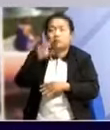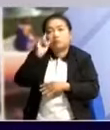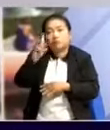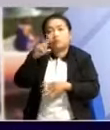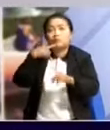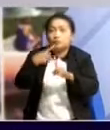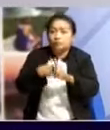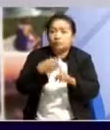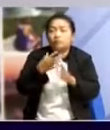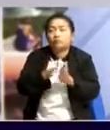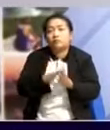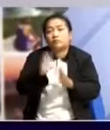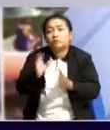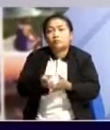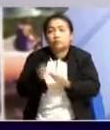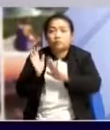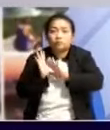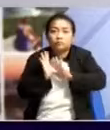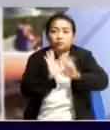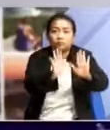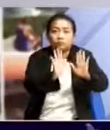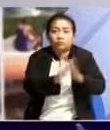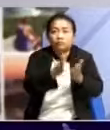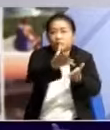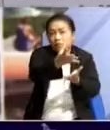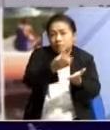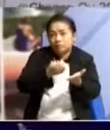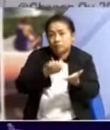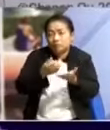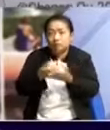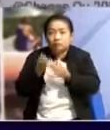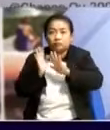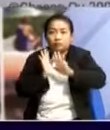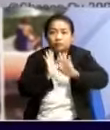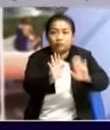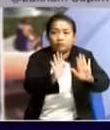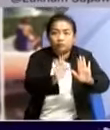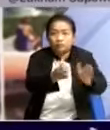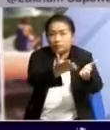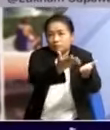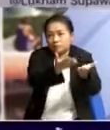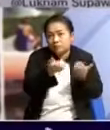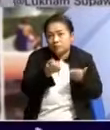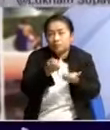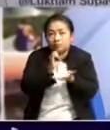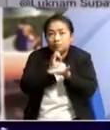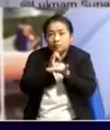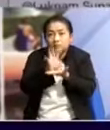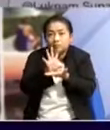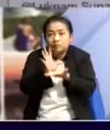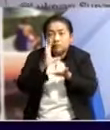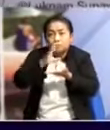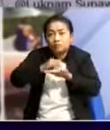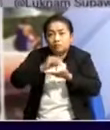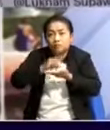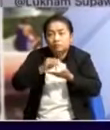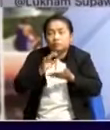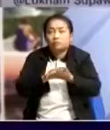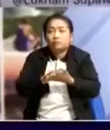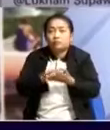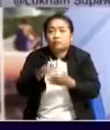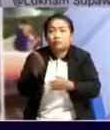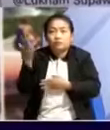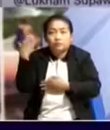เชื่อถือไงแล้วก็ตัดสินใจที่จะเพิ่มยอดเงินค่ะจนเมื่อวันที่21กุมภาพันธ์ที่ผ่านมาเขาก็ประกาศ ปิดบ้